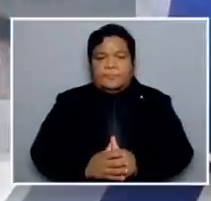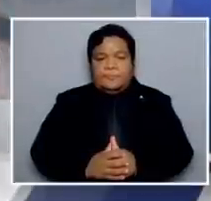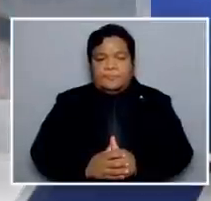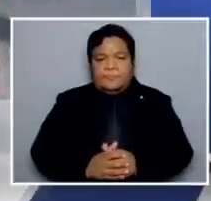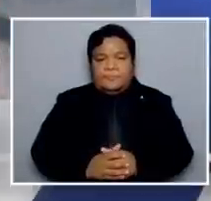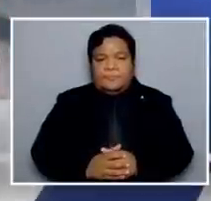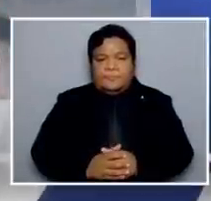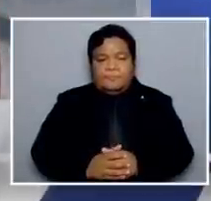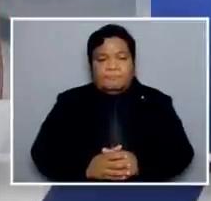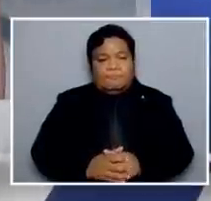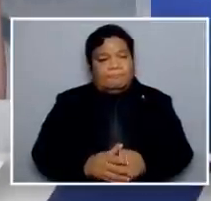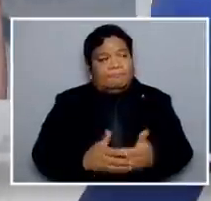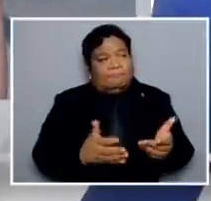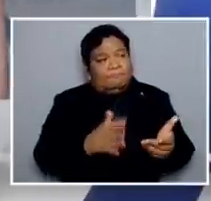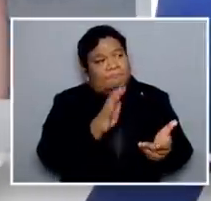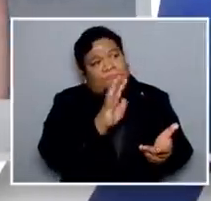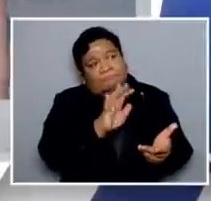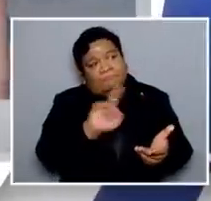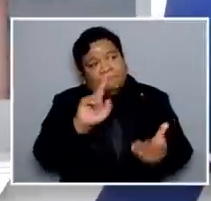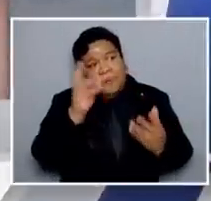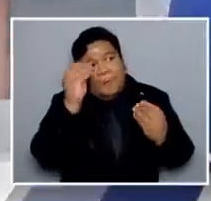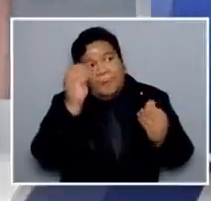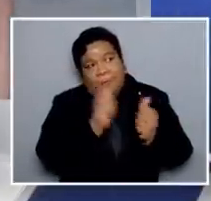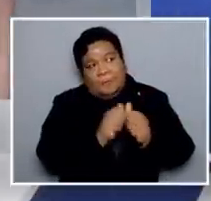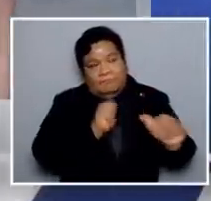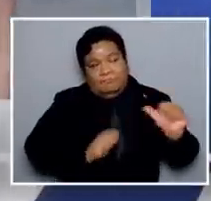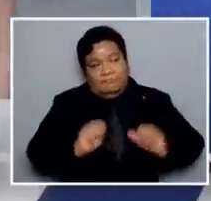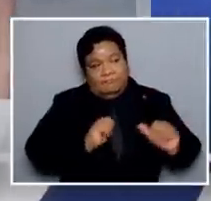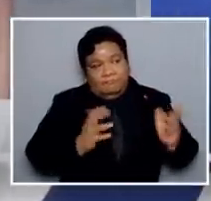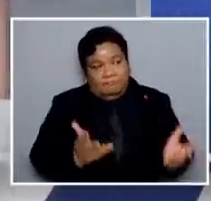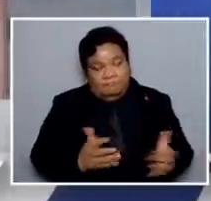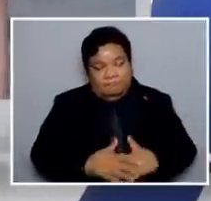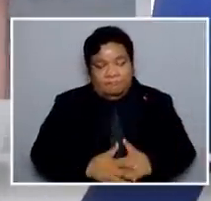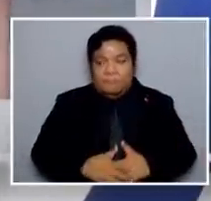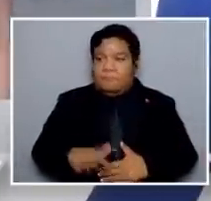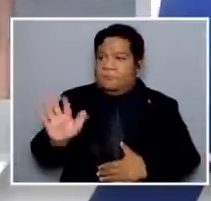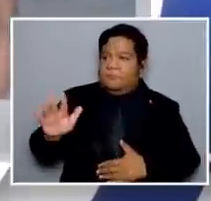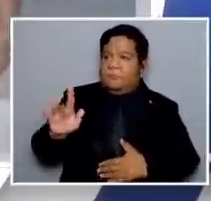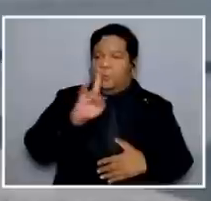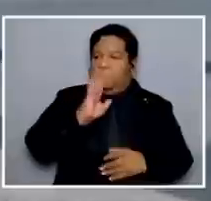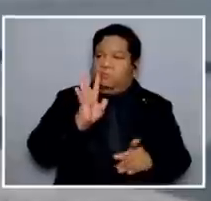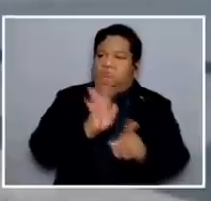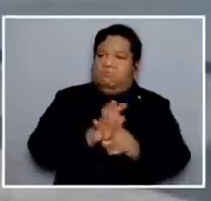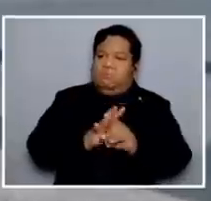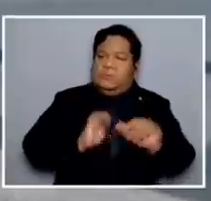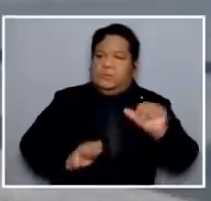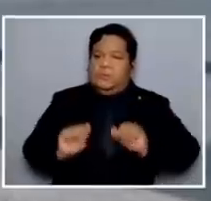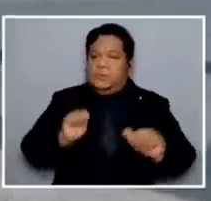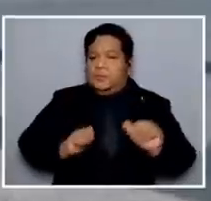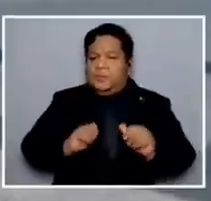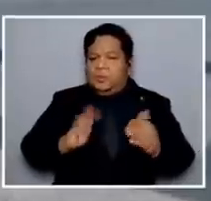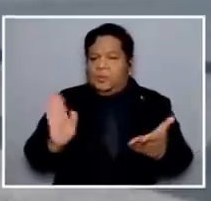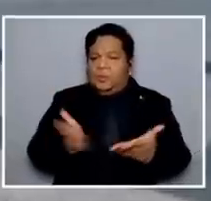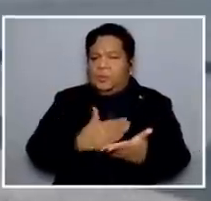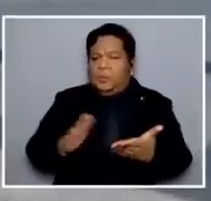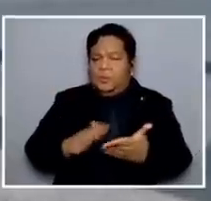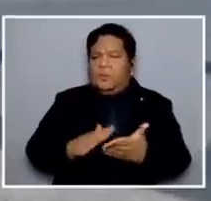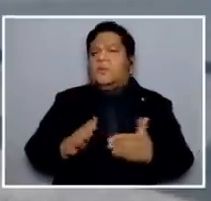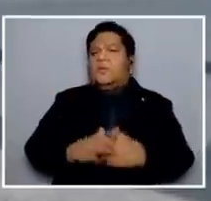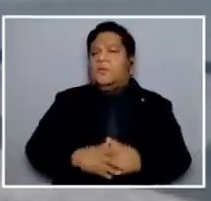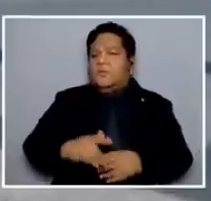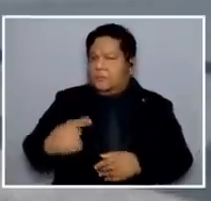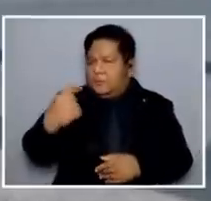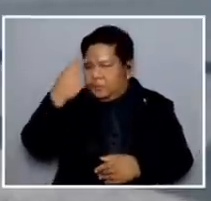Gretchen, ano ang latest sa showbiz? Ati B Star studied ang bagong bersyon ng kantang Pag-isipan Mo ang Boto Mo, tampok